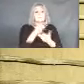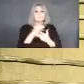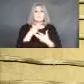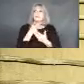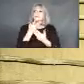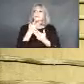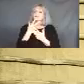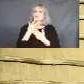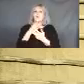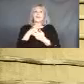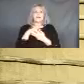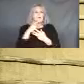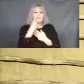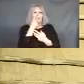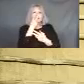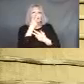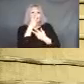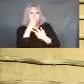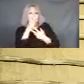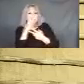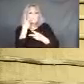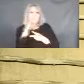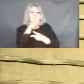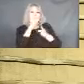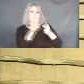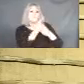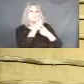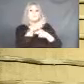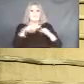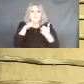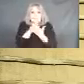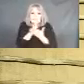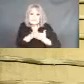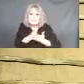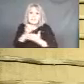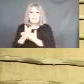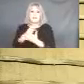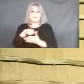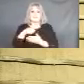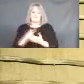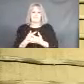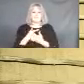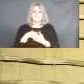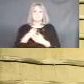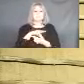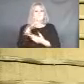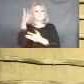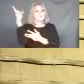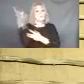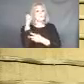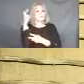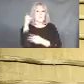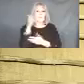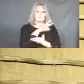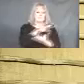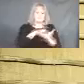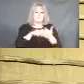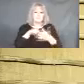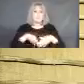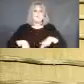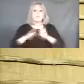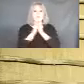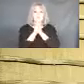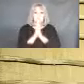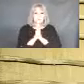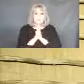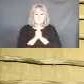is en waarvan hy ons deel maak. So ek is so blij. Jy het vandag ingeskakel en ek vertrou dat